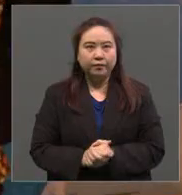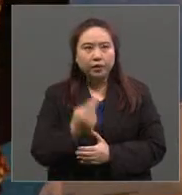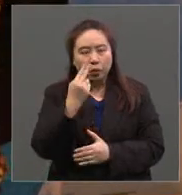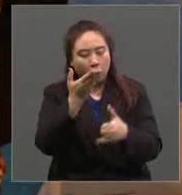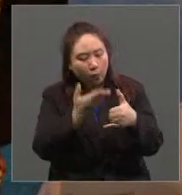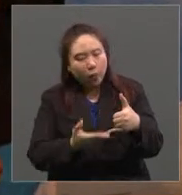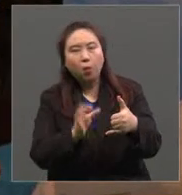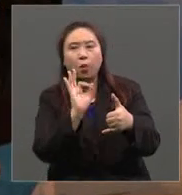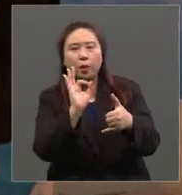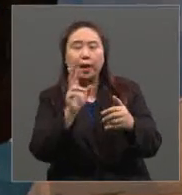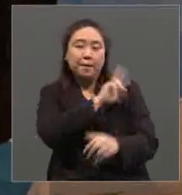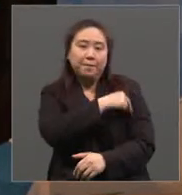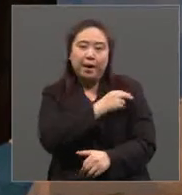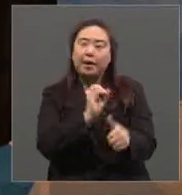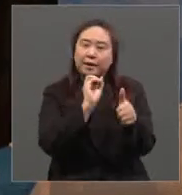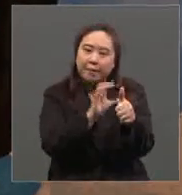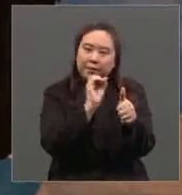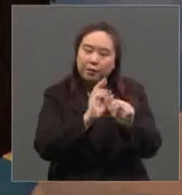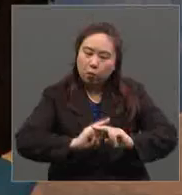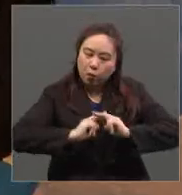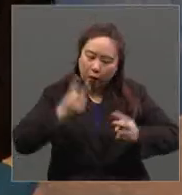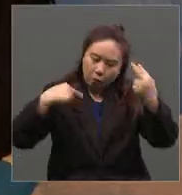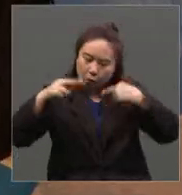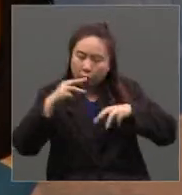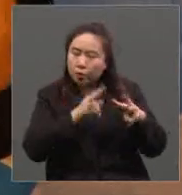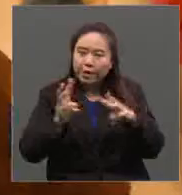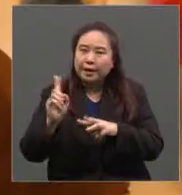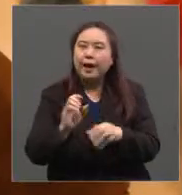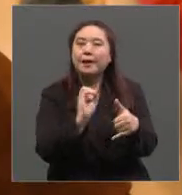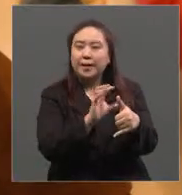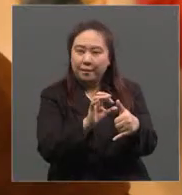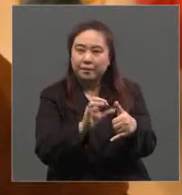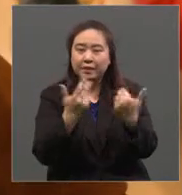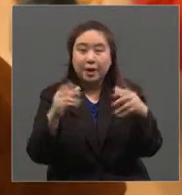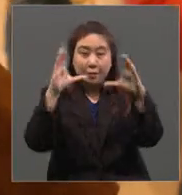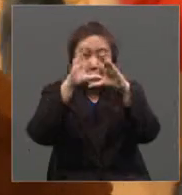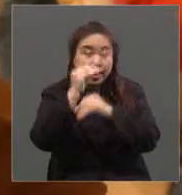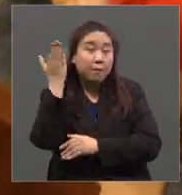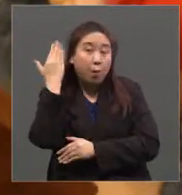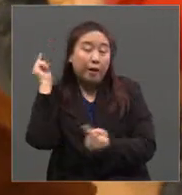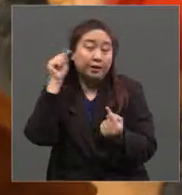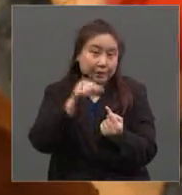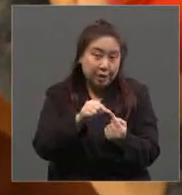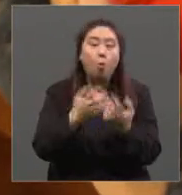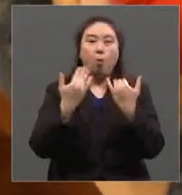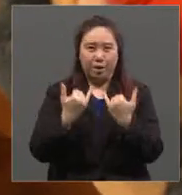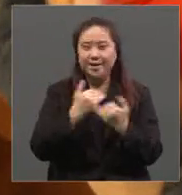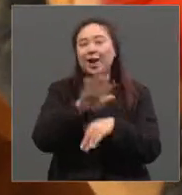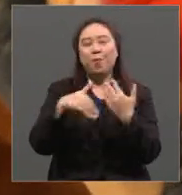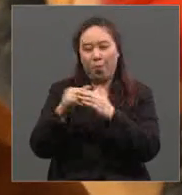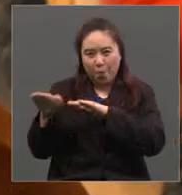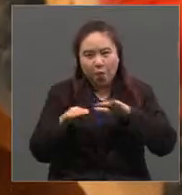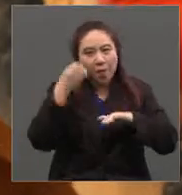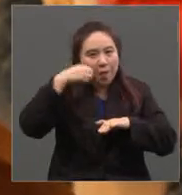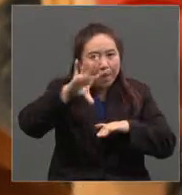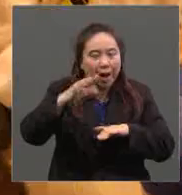ไม่ได้น่ากังวลแต่อย่างใดแพทย์ก็ให้คำแนะนำในการดูแลตัวเองไปแล้ววันนี้นะกลับมาถึงเมื่อคืนวันนี้ทุกคนพร้อมจะเดินทางกลับภูมิลำเนา